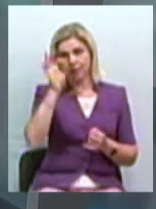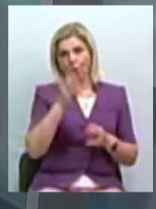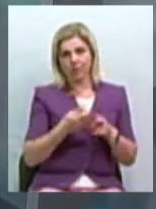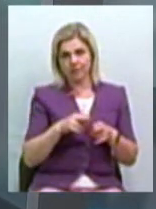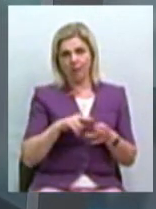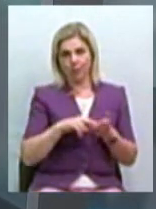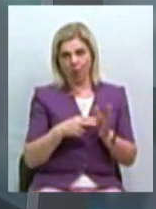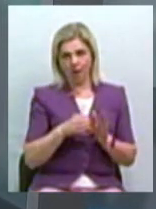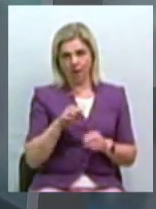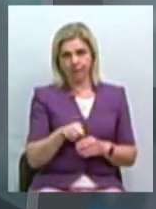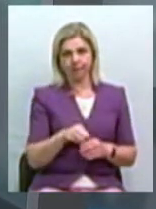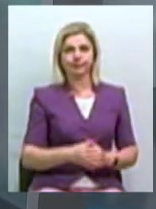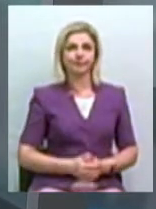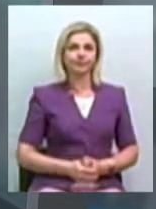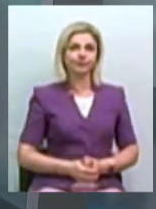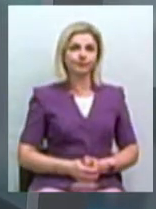ласка.